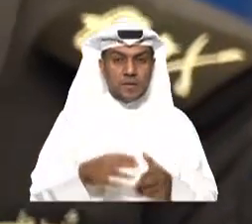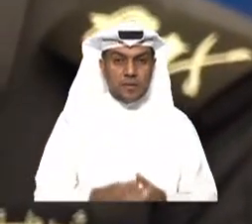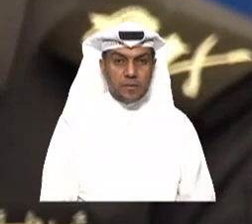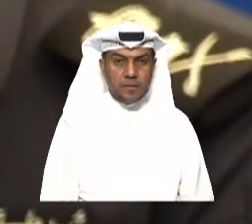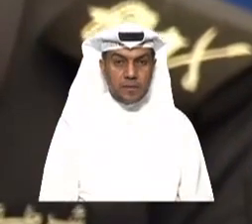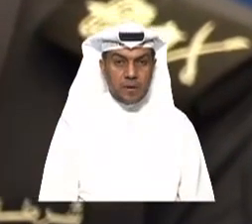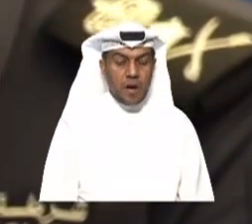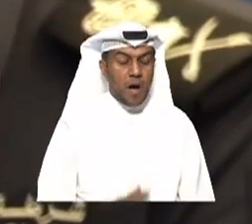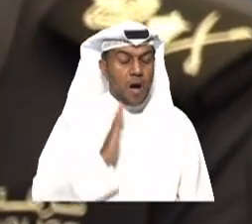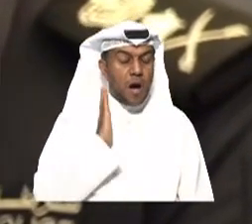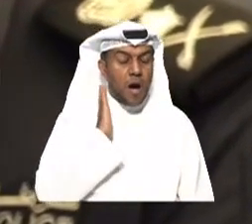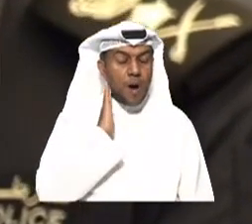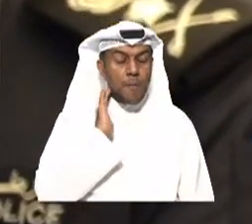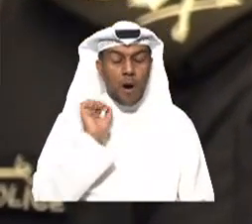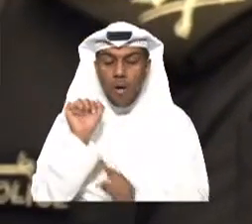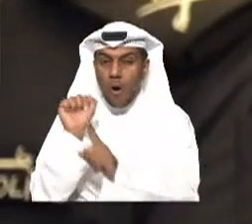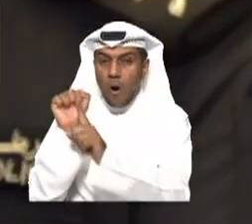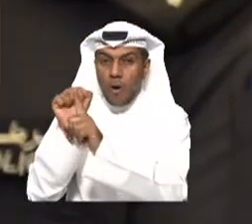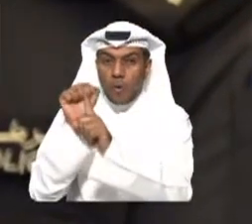أمينا على حقوقها